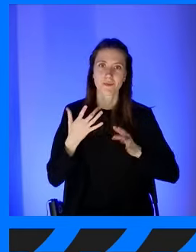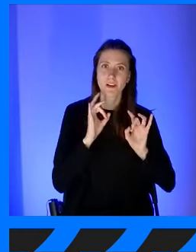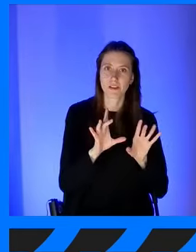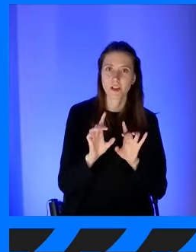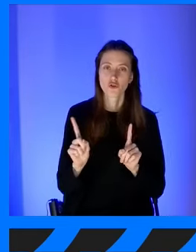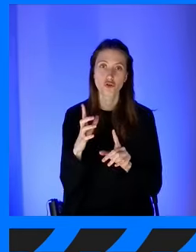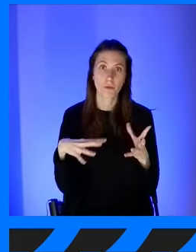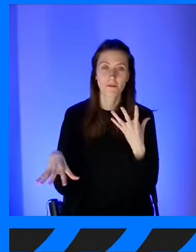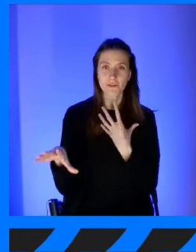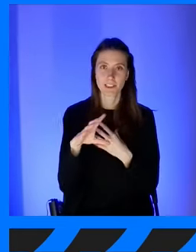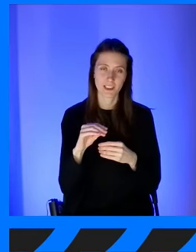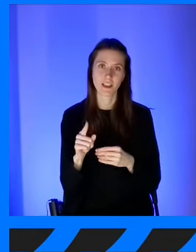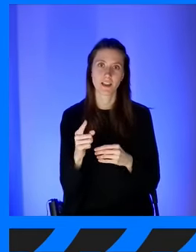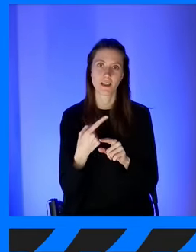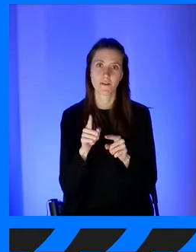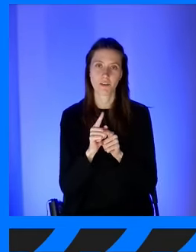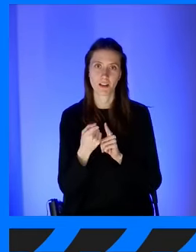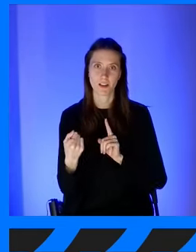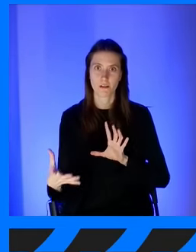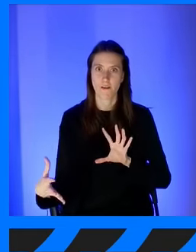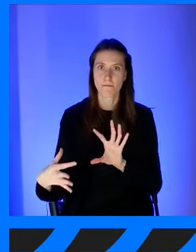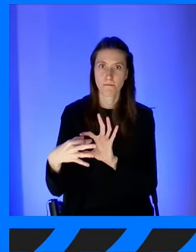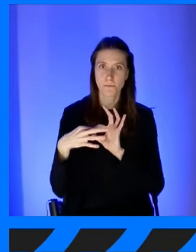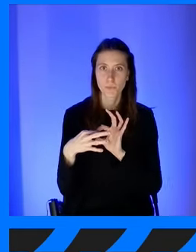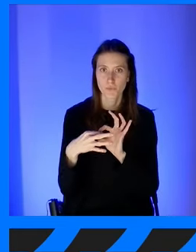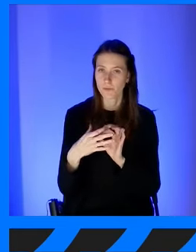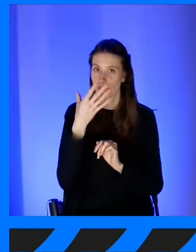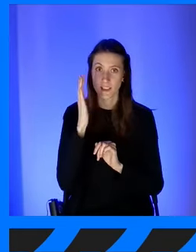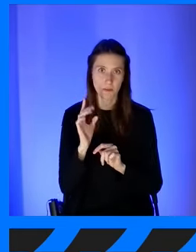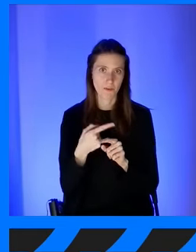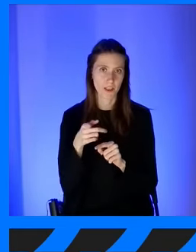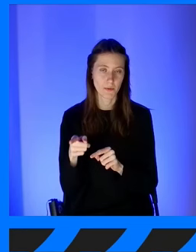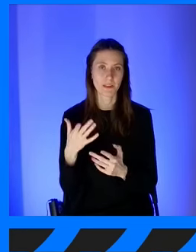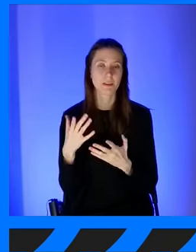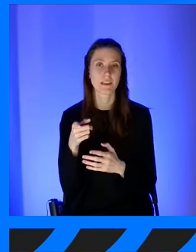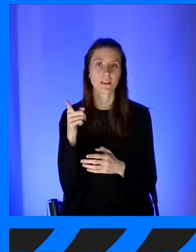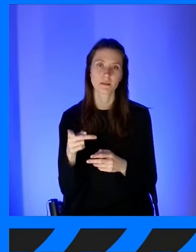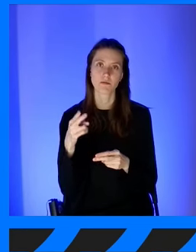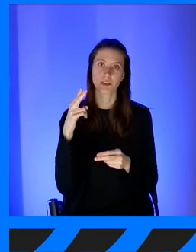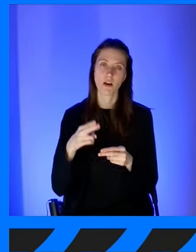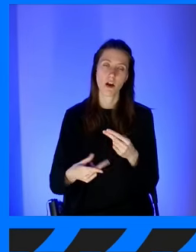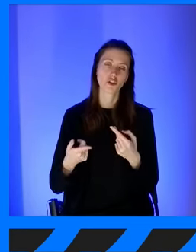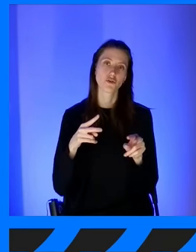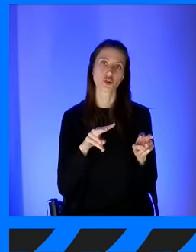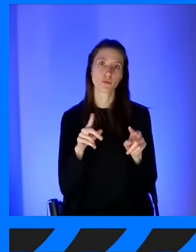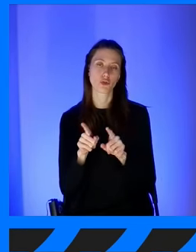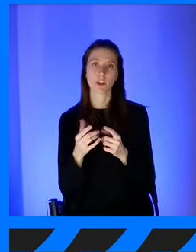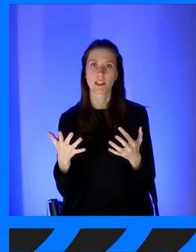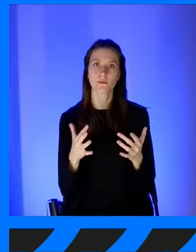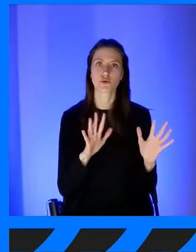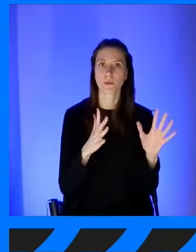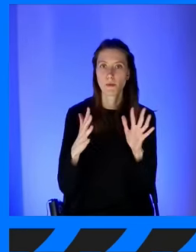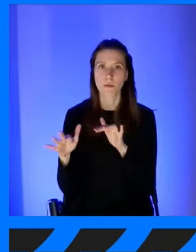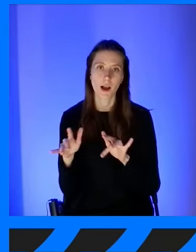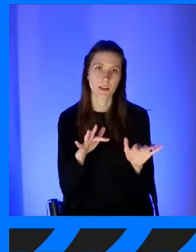включались Ну и не забывать как только перестаёшь соблюдать хотя бы часть вот этих вот активностей вокруг